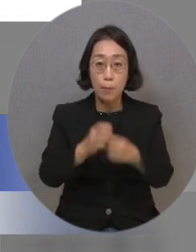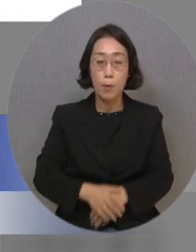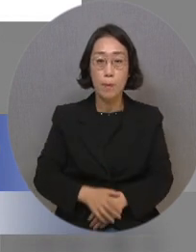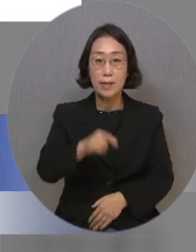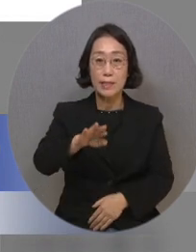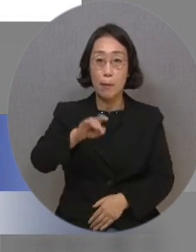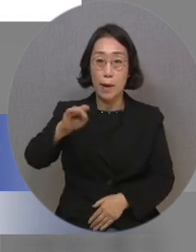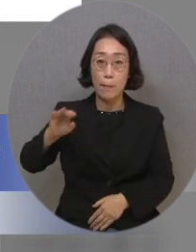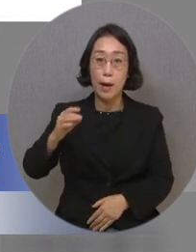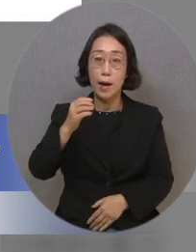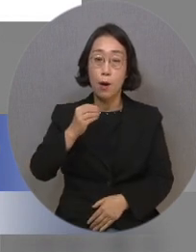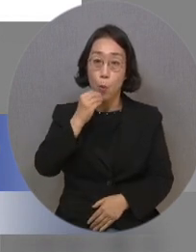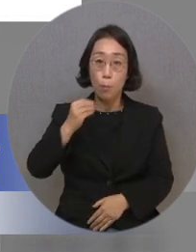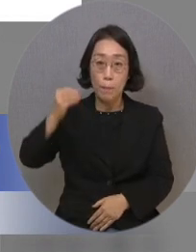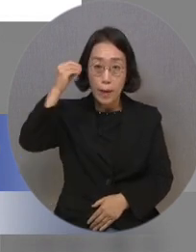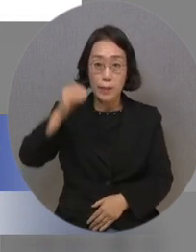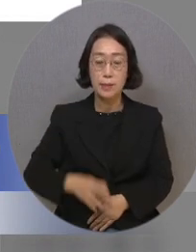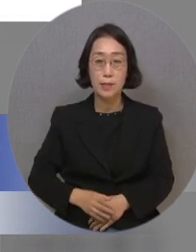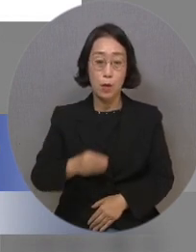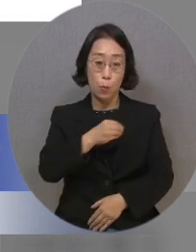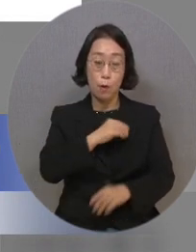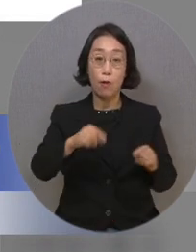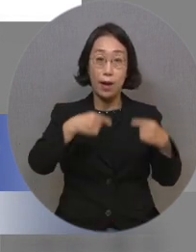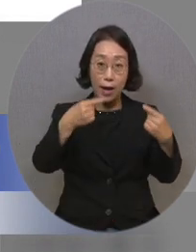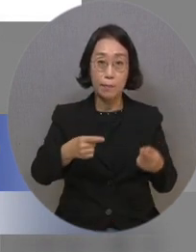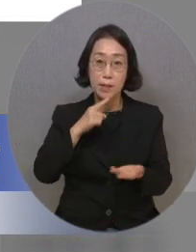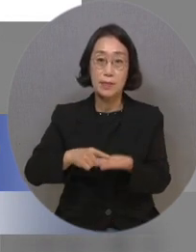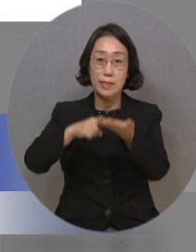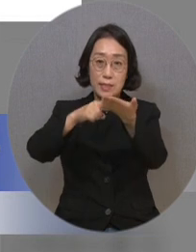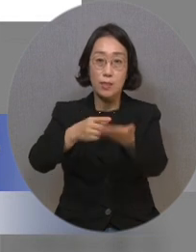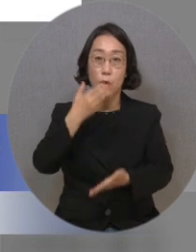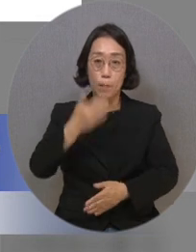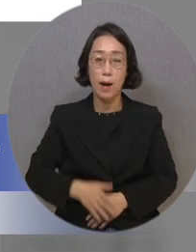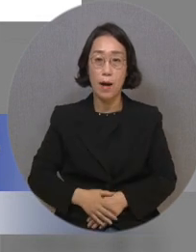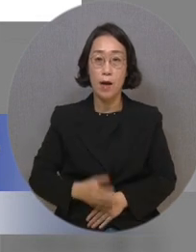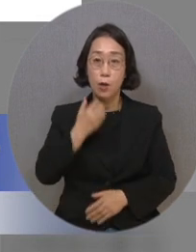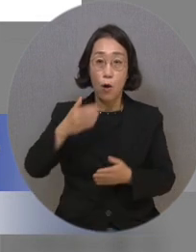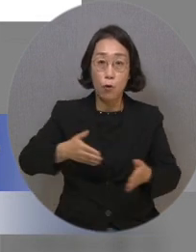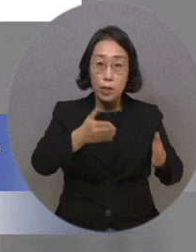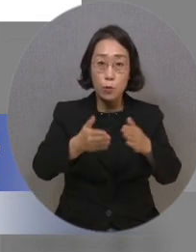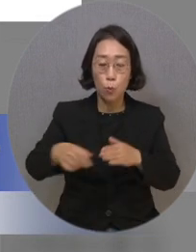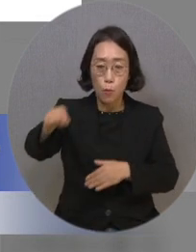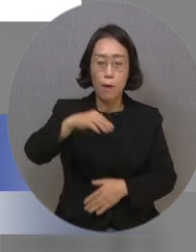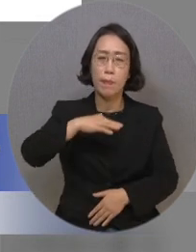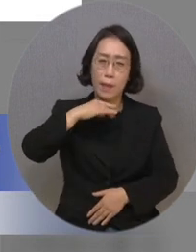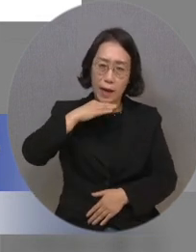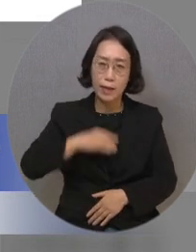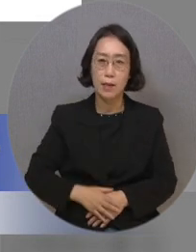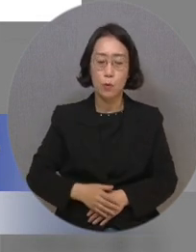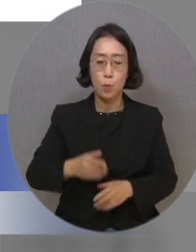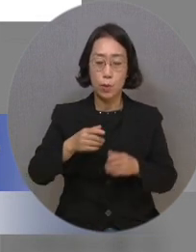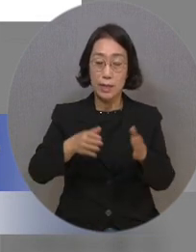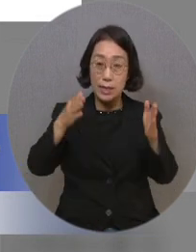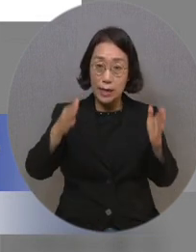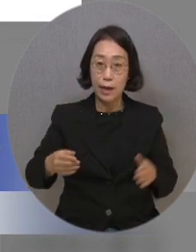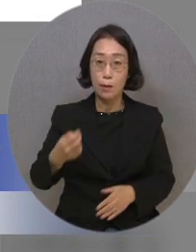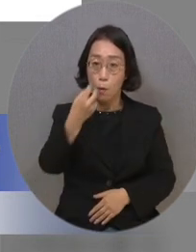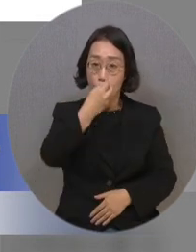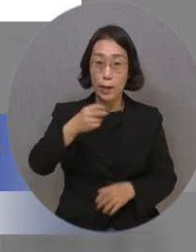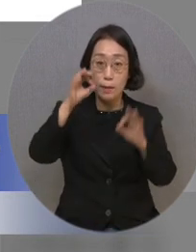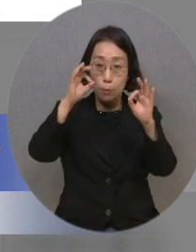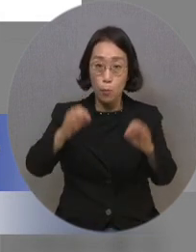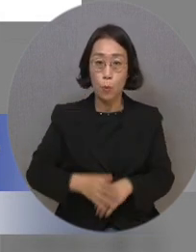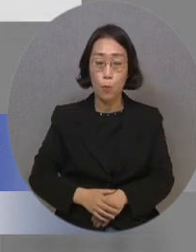잡아바 사이트에서 회원 가이부 신청하면 됩니다 경기도는 신청자의 연령과 거주 기간 등을 확인한